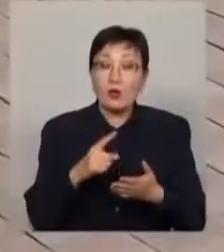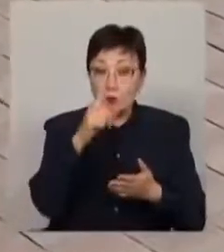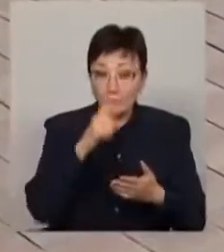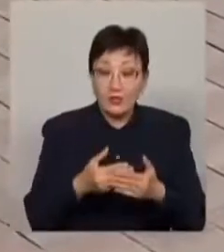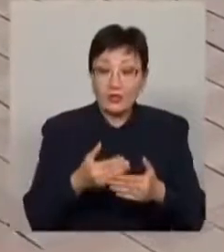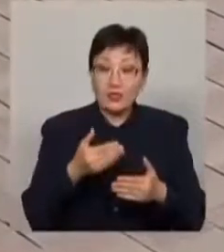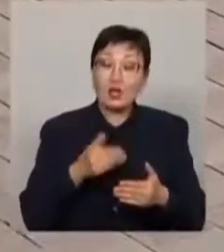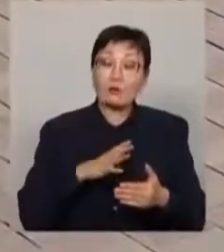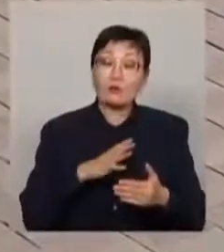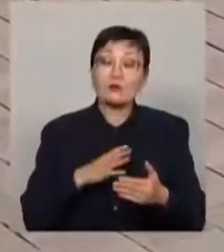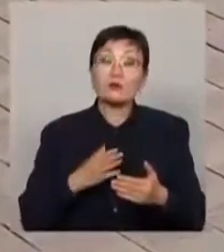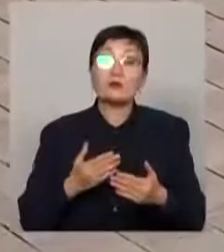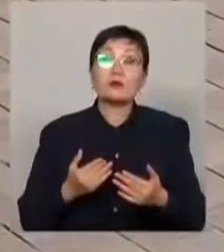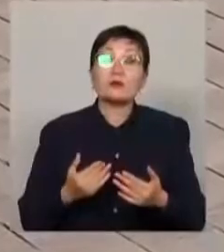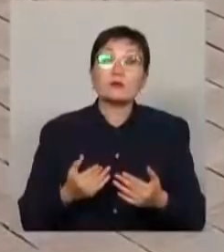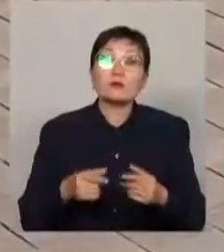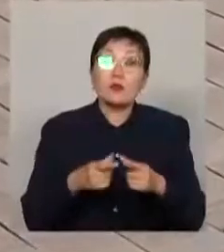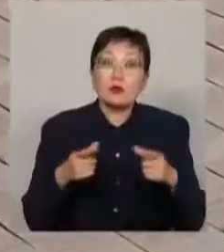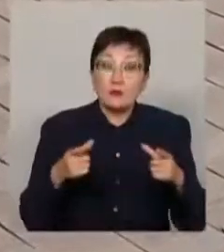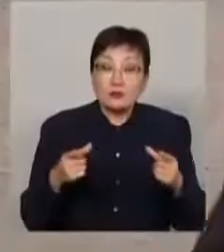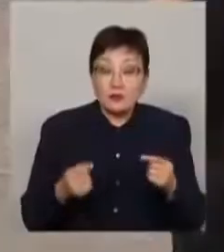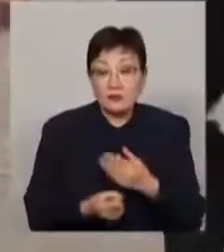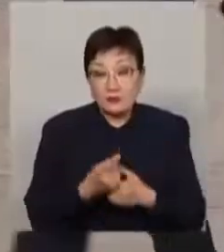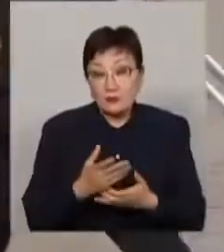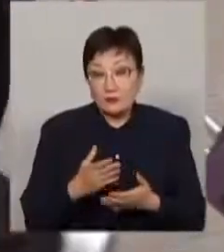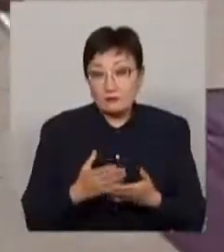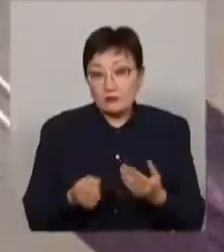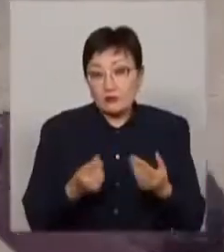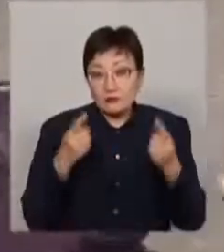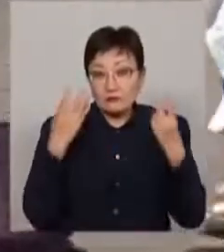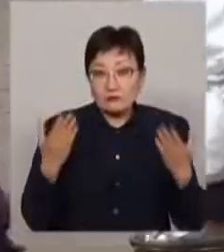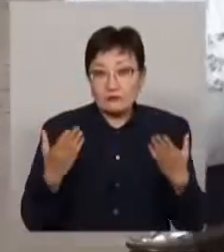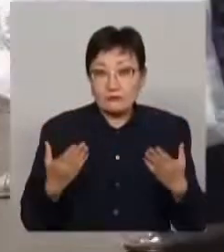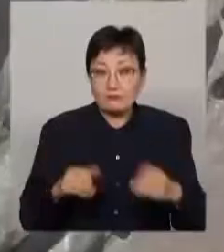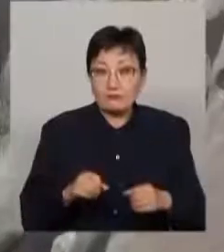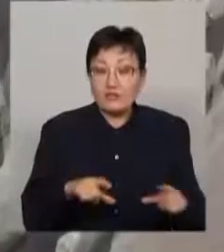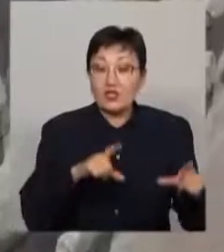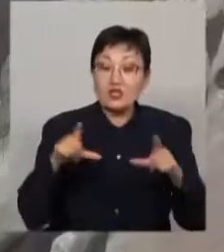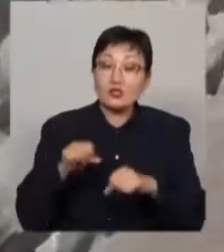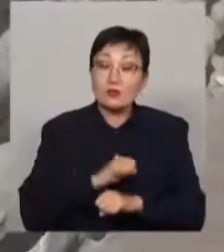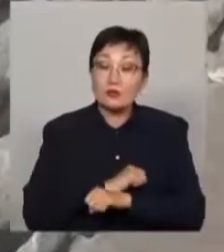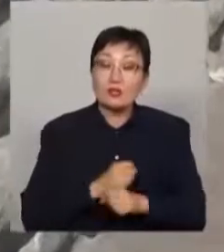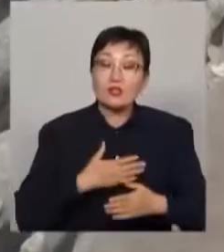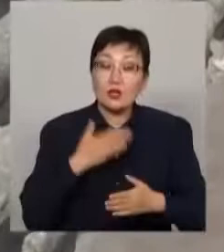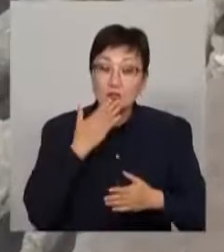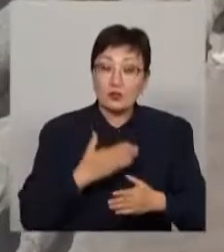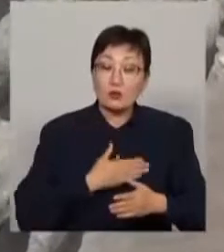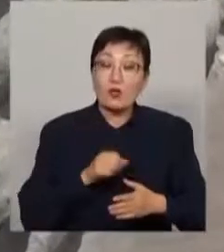заранее. Бірақ жақындаған уақытта әйтеуір билеттен появляется, откуда не знаю. Едем отдыхать. На наш любимый